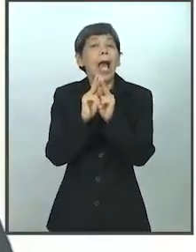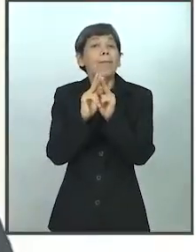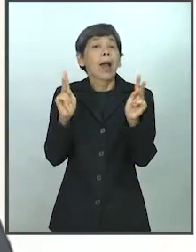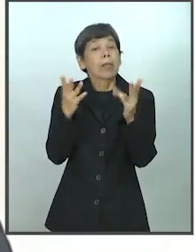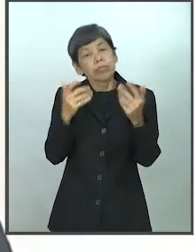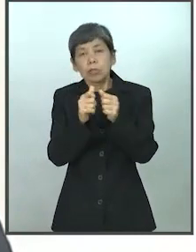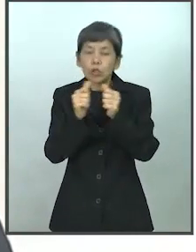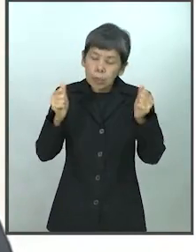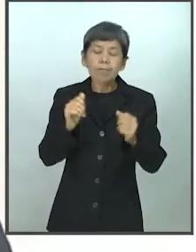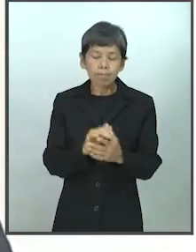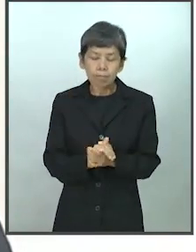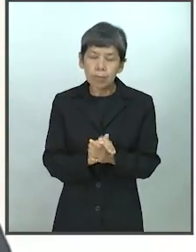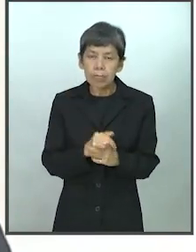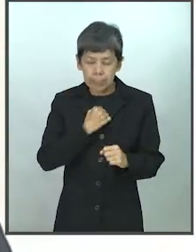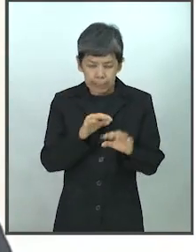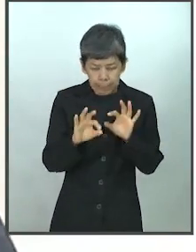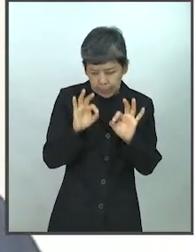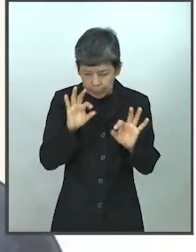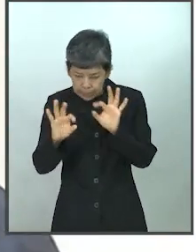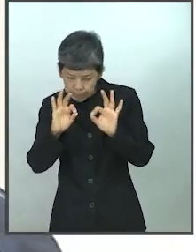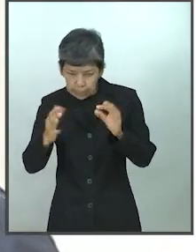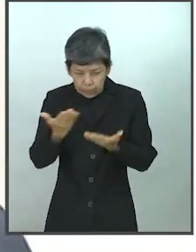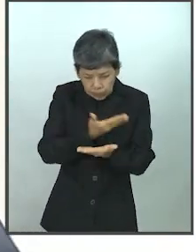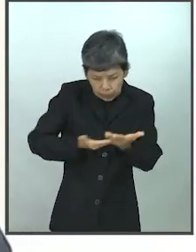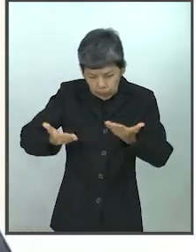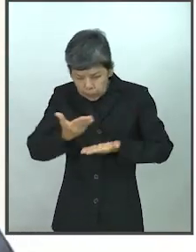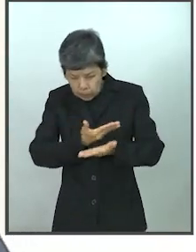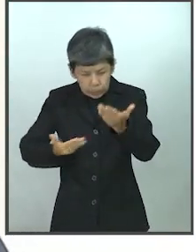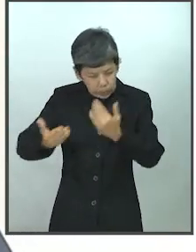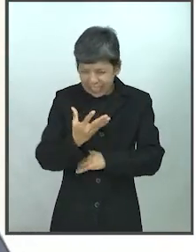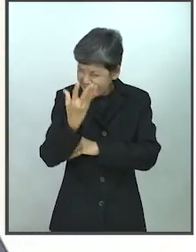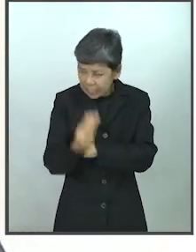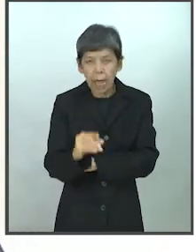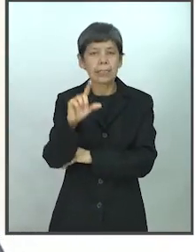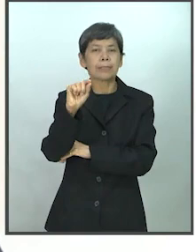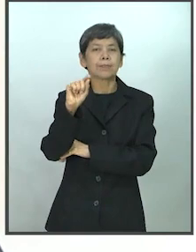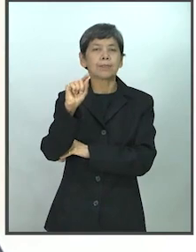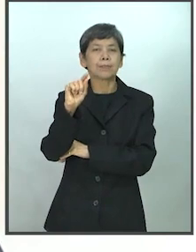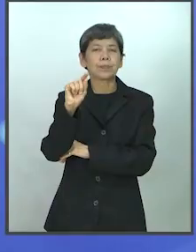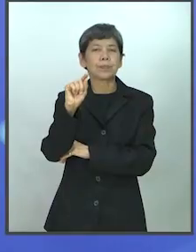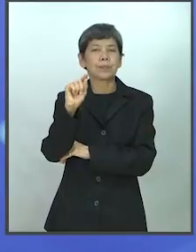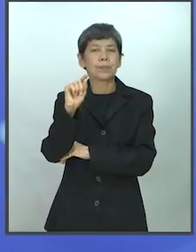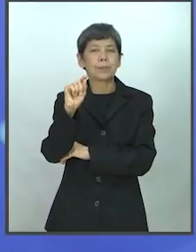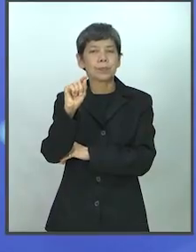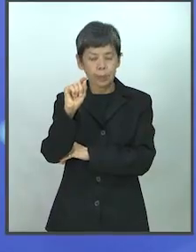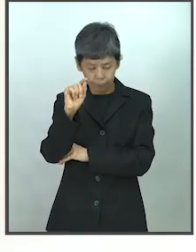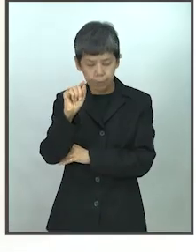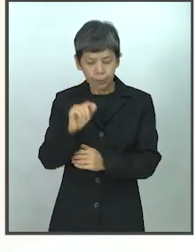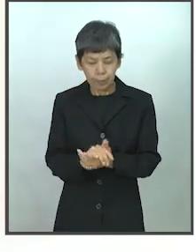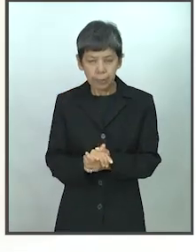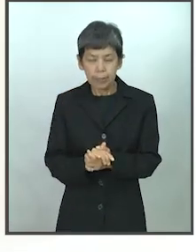รรมการก็จะคัดนวดเฟ้นมาให้เหลือ20วีรกรรมไม่เกิน